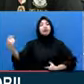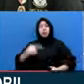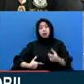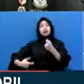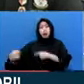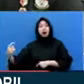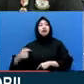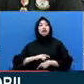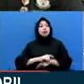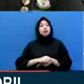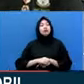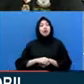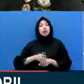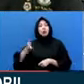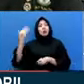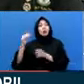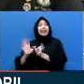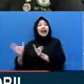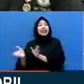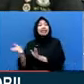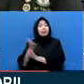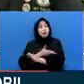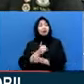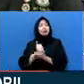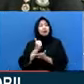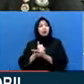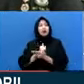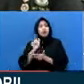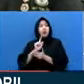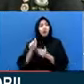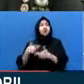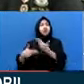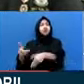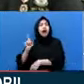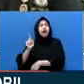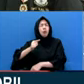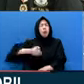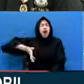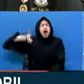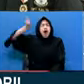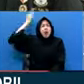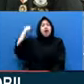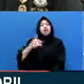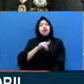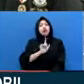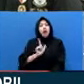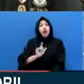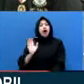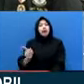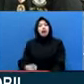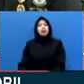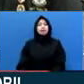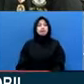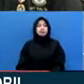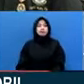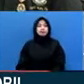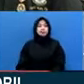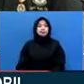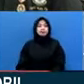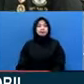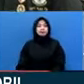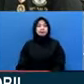ee sebelum adanya IKN k sudah ada sebenarnya sudah lama sekali usaha rental ini jadi